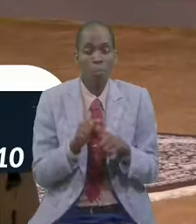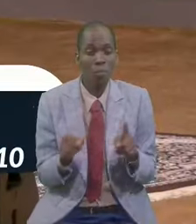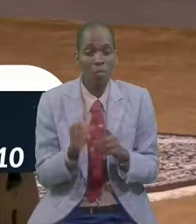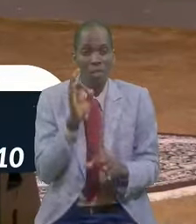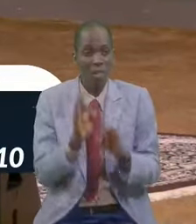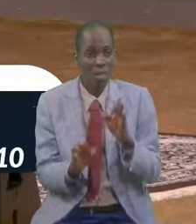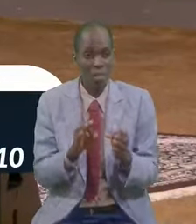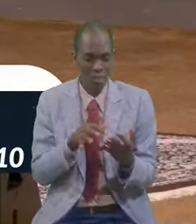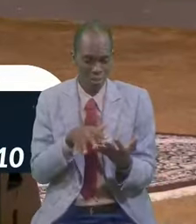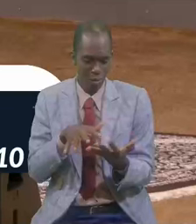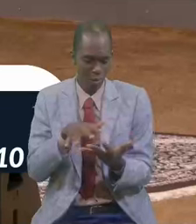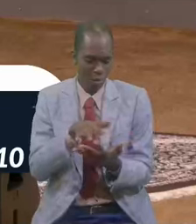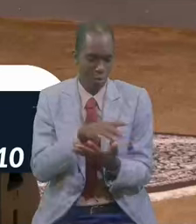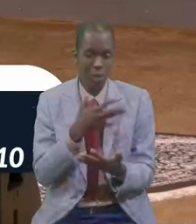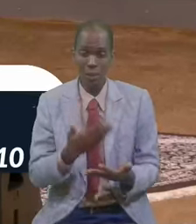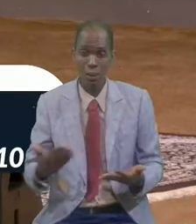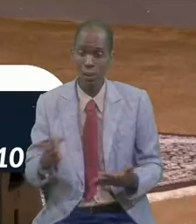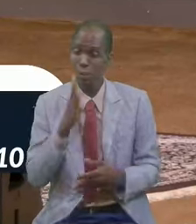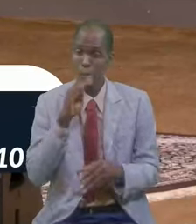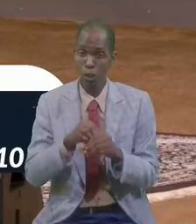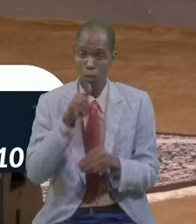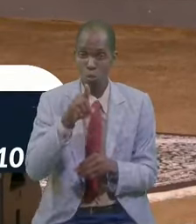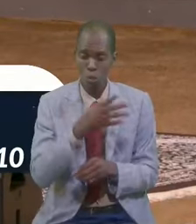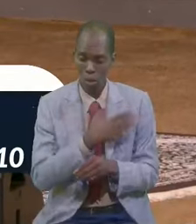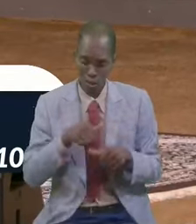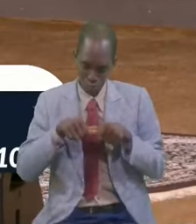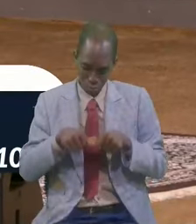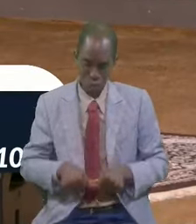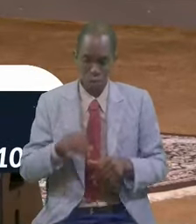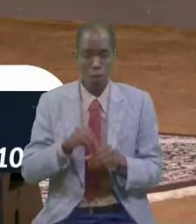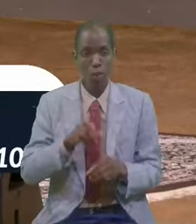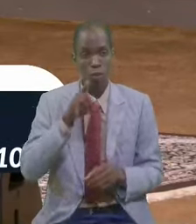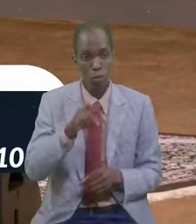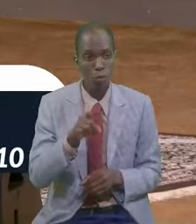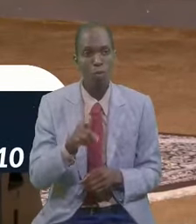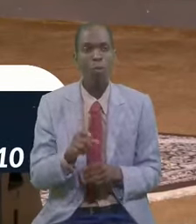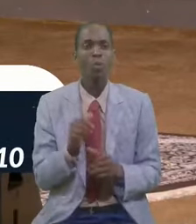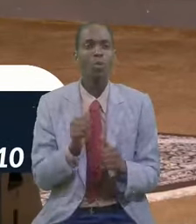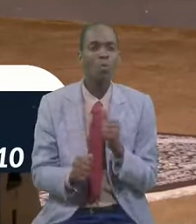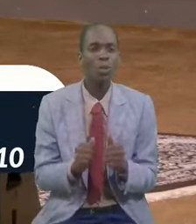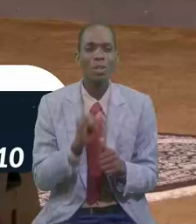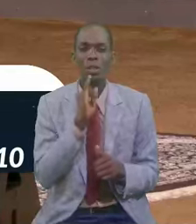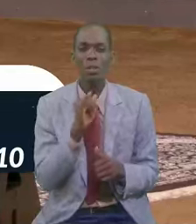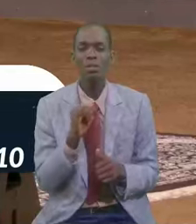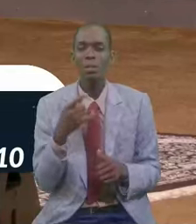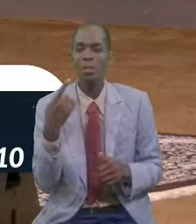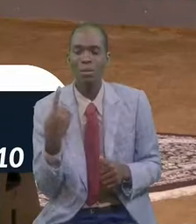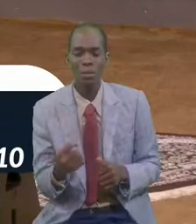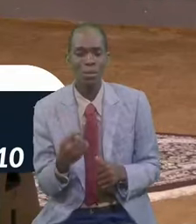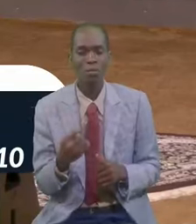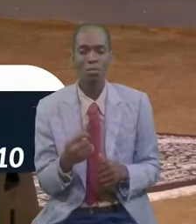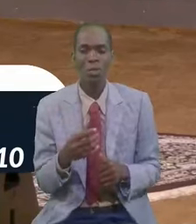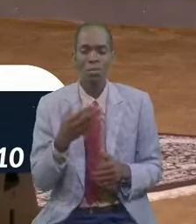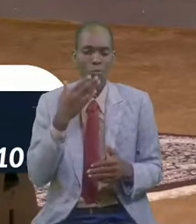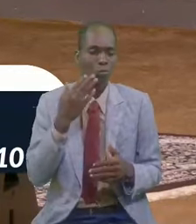choses sont en vous et ils sont avec abondance, si les vertus,